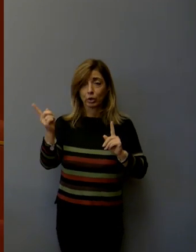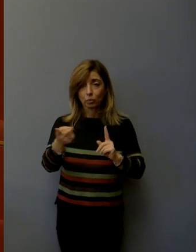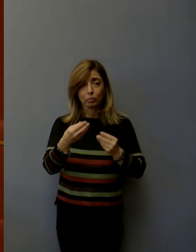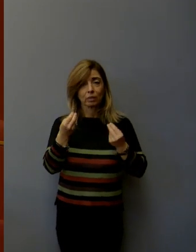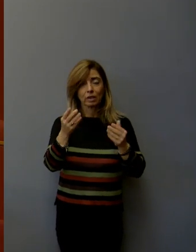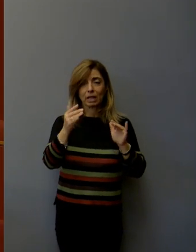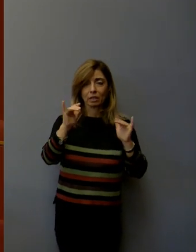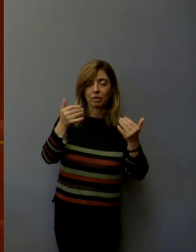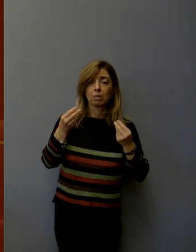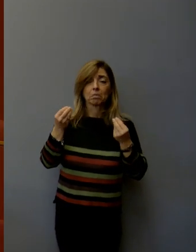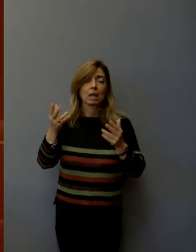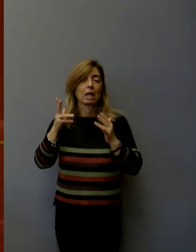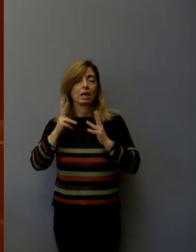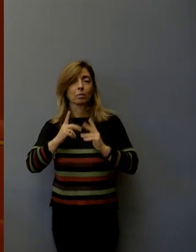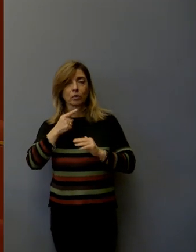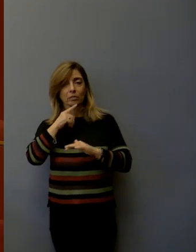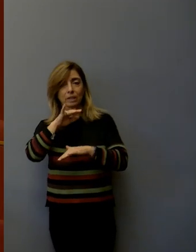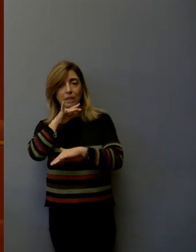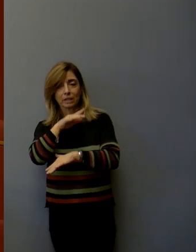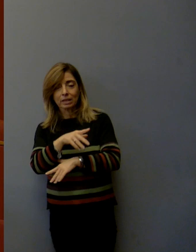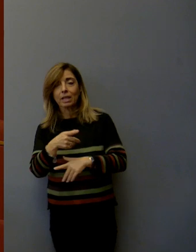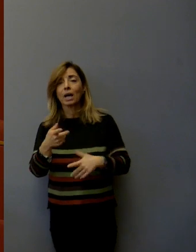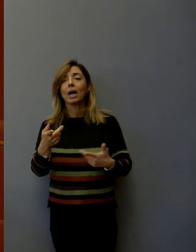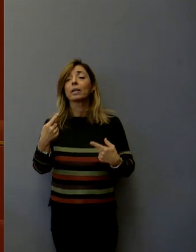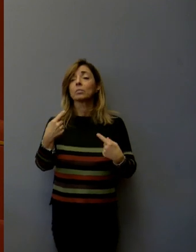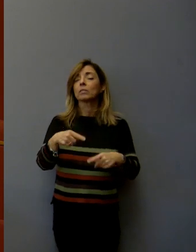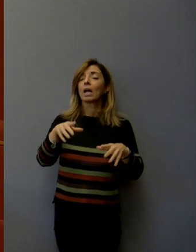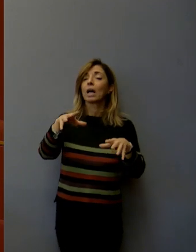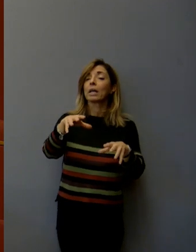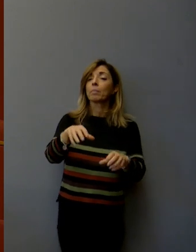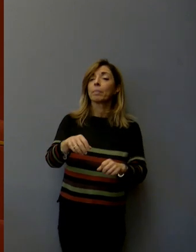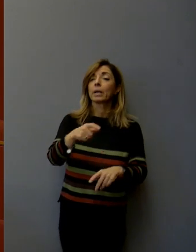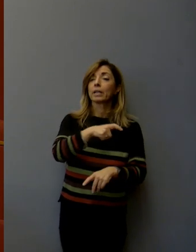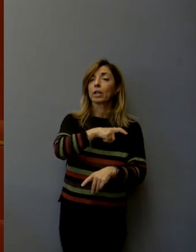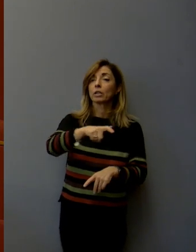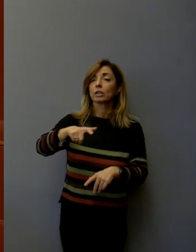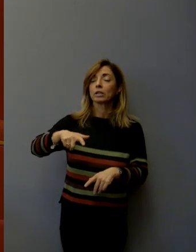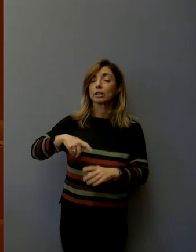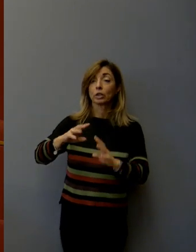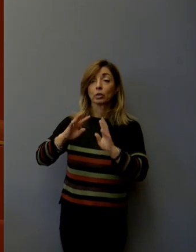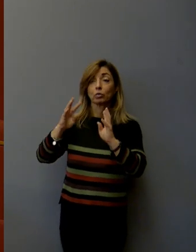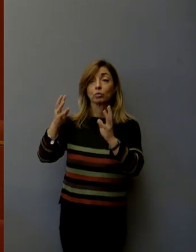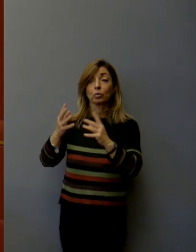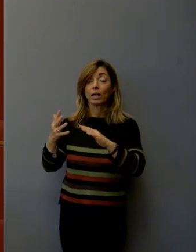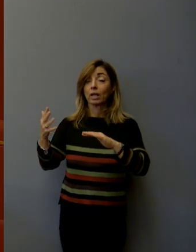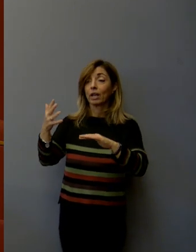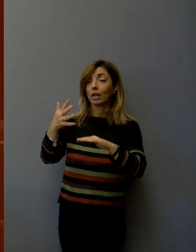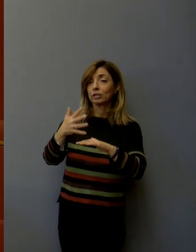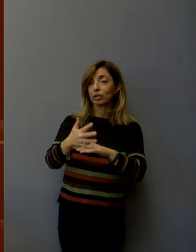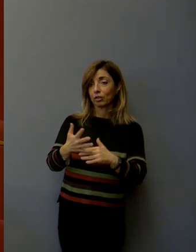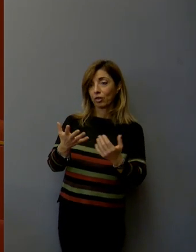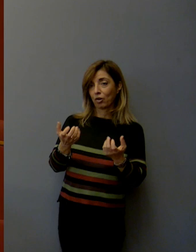spazi urbani della loro sostenibilità impegna il sindaco e la giunta ad intervenire effettivamente